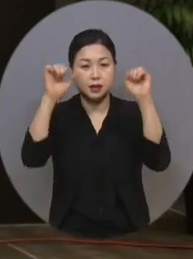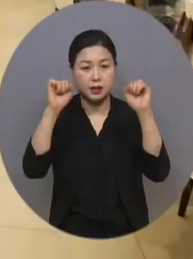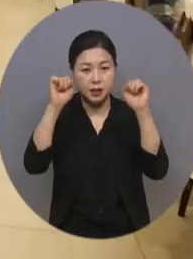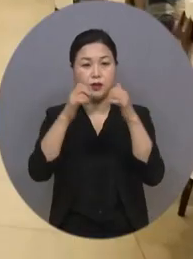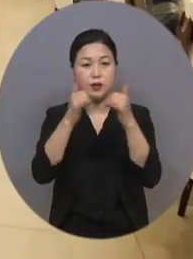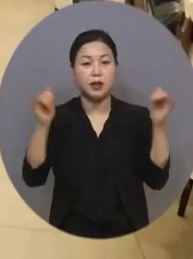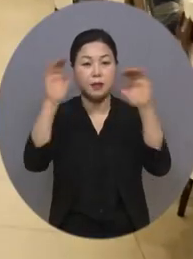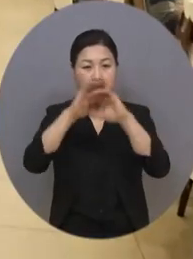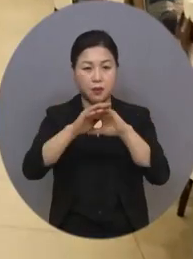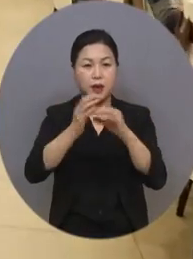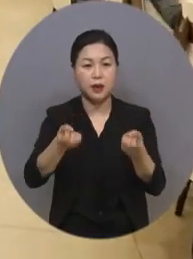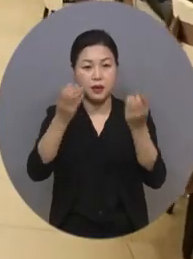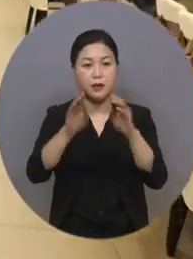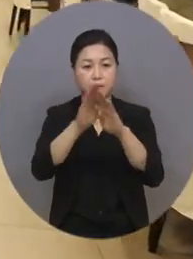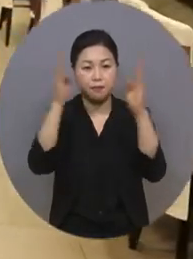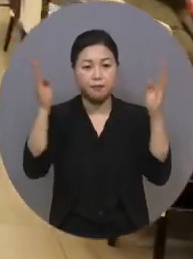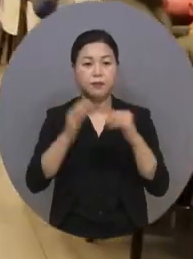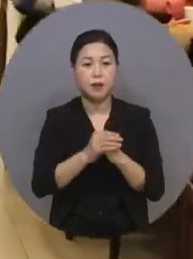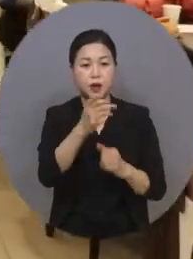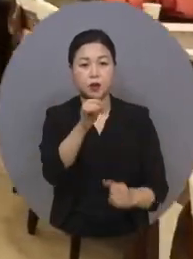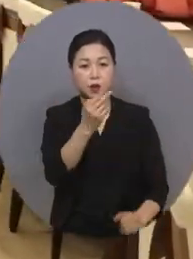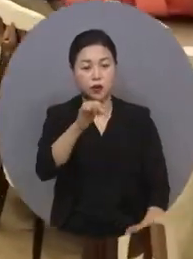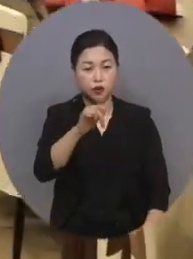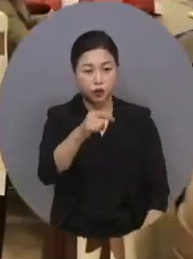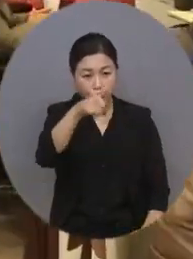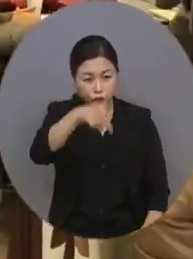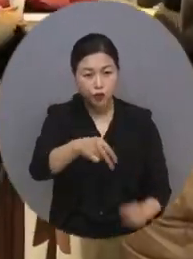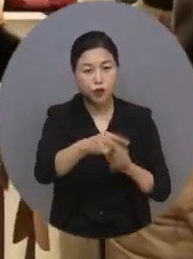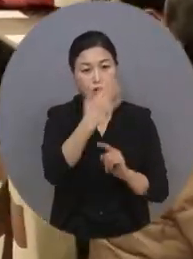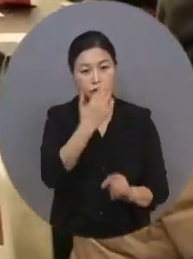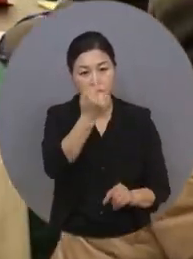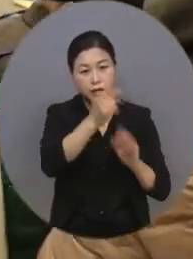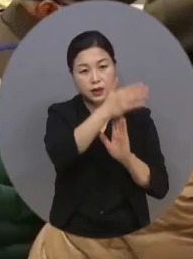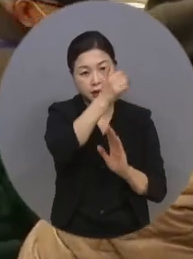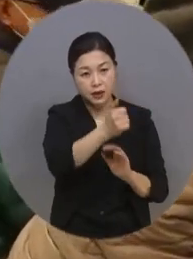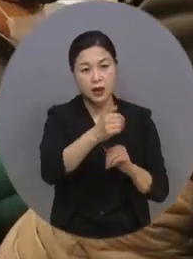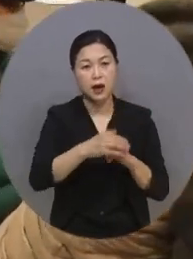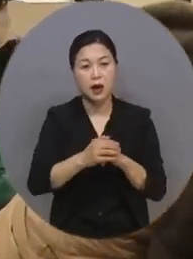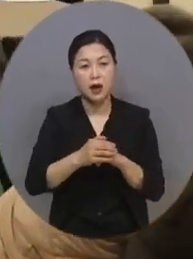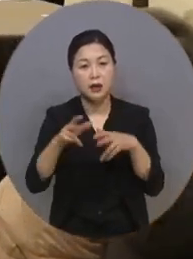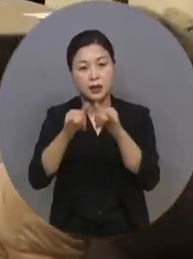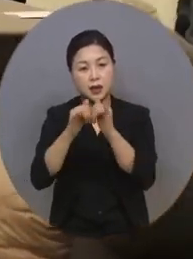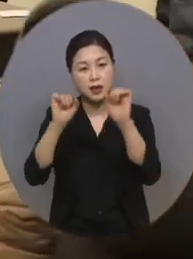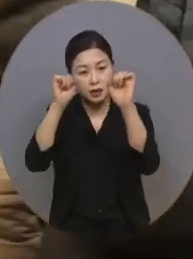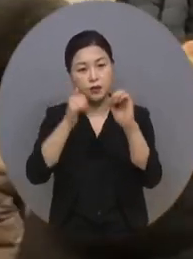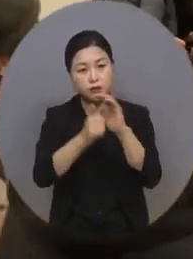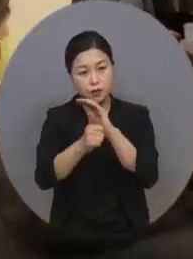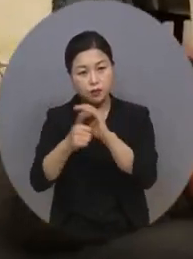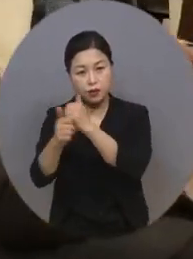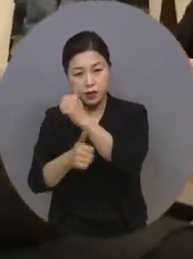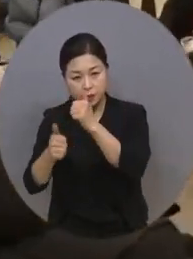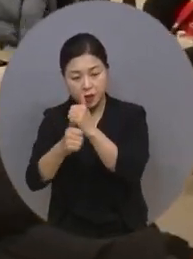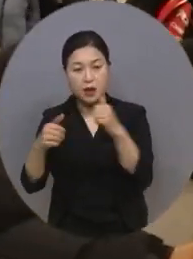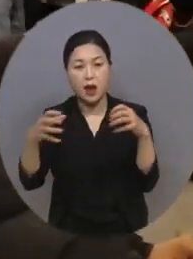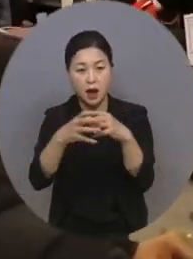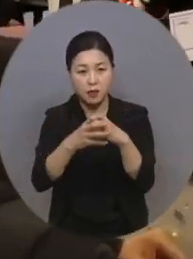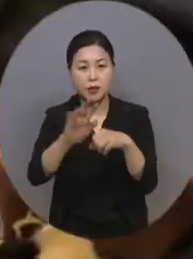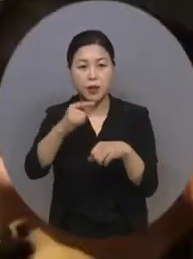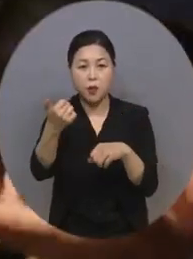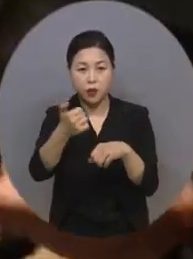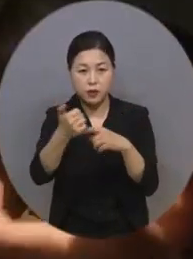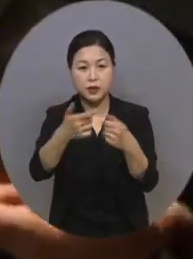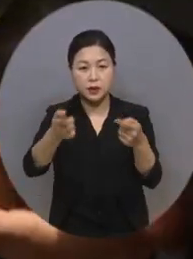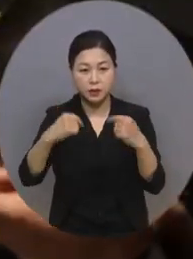개최했습니다. 이날 행사에는 노광규 순천시장, 순천시 장애인체육선수들, 임원 등 150여 명이 참석한